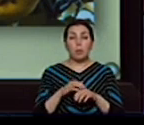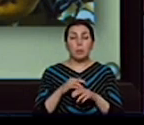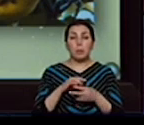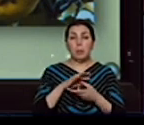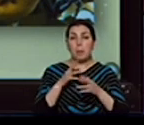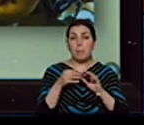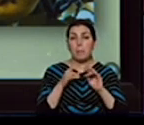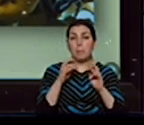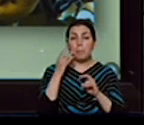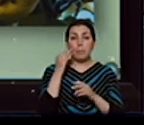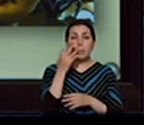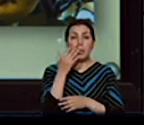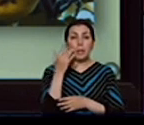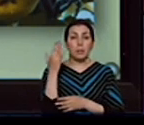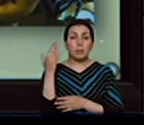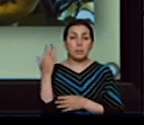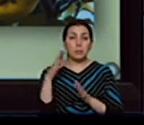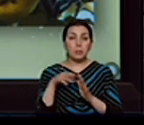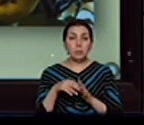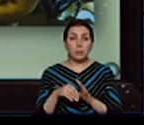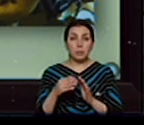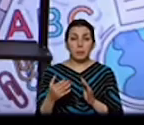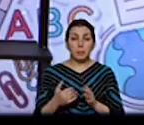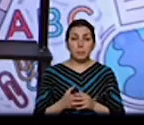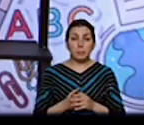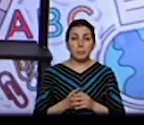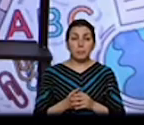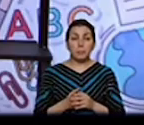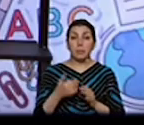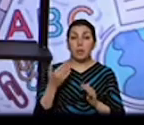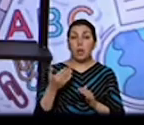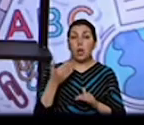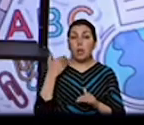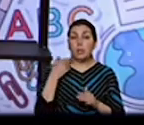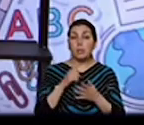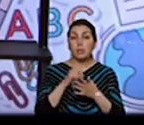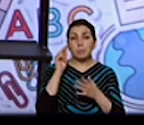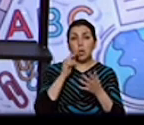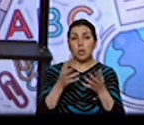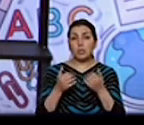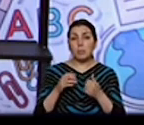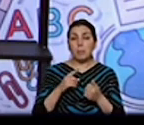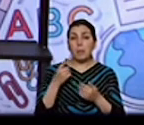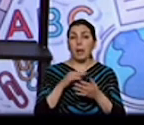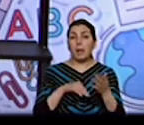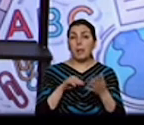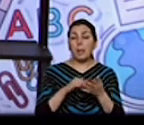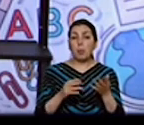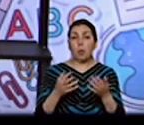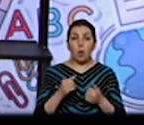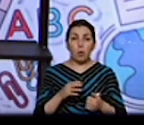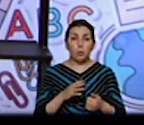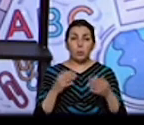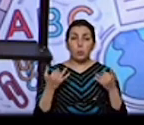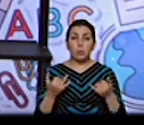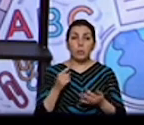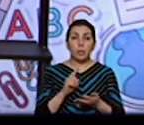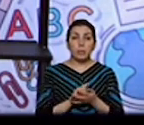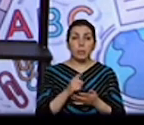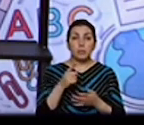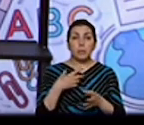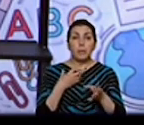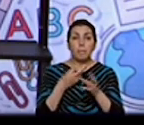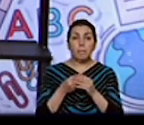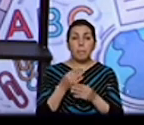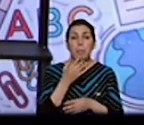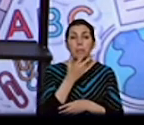barchasi mevali daraxtlar turkumiga kiradi. Mana oldingi darsda olingan bilimlarimizni bir qaytarib oldik. Bugungi darsda sizlar